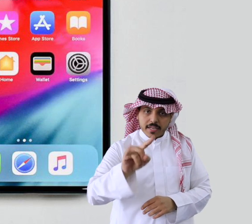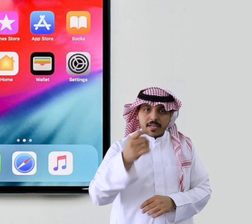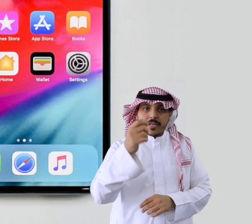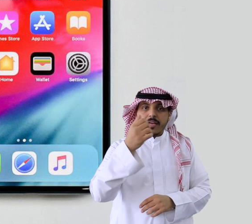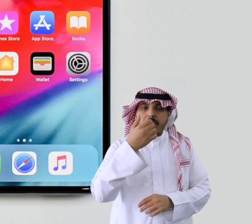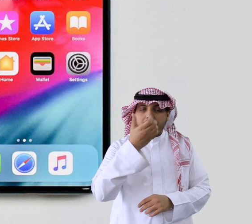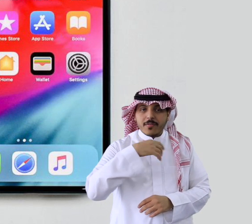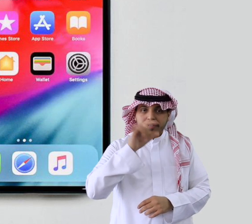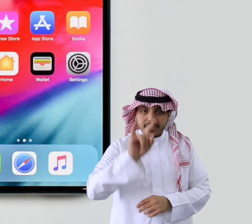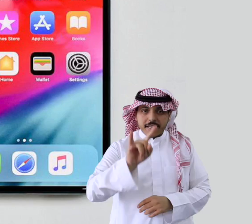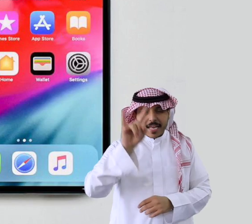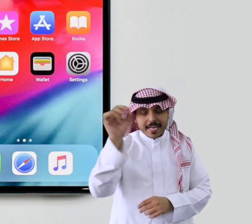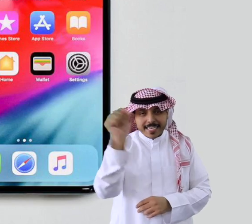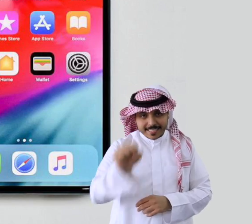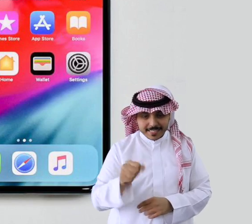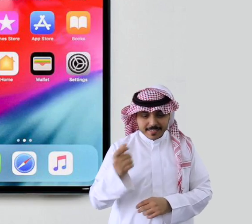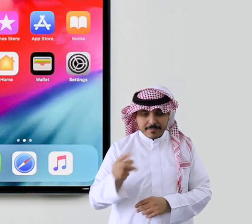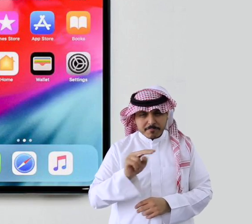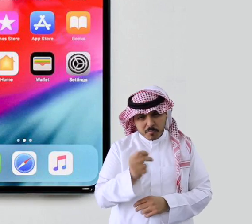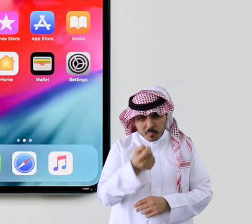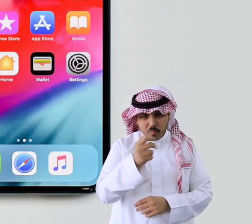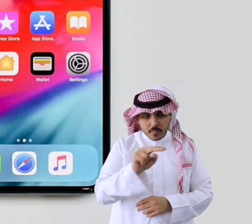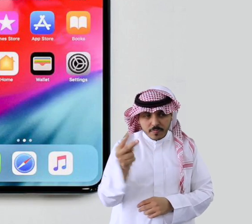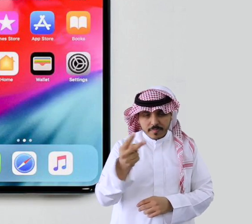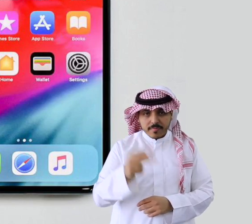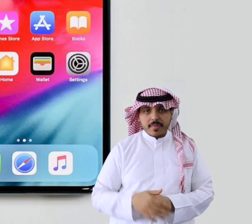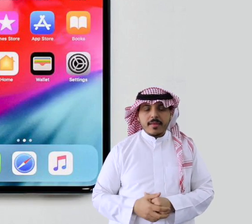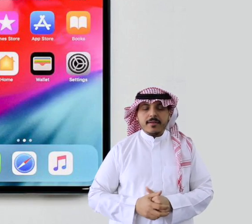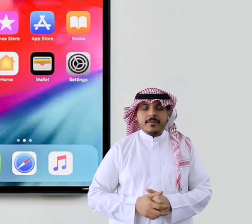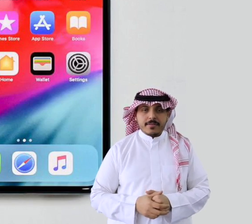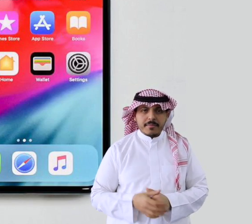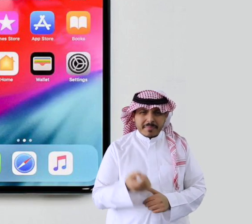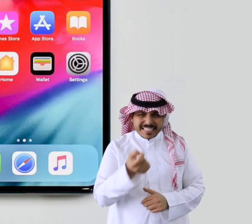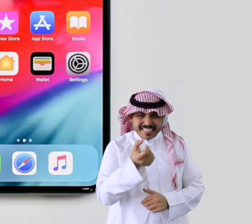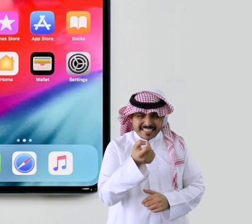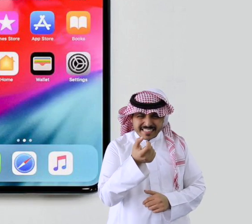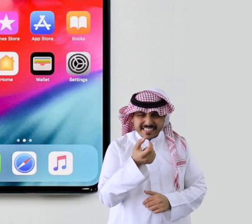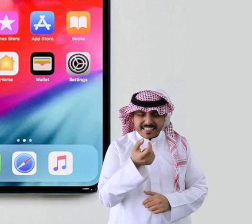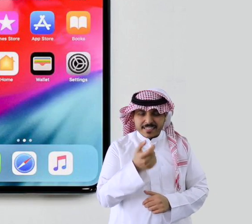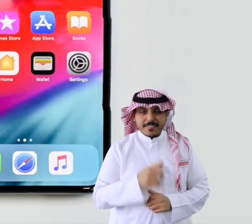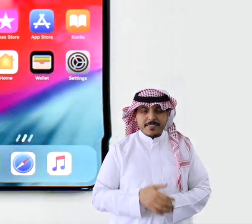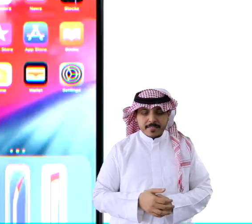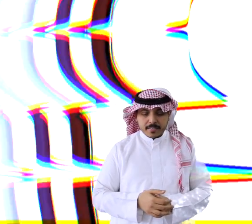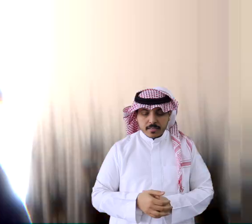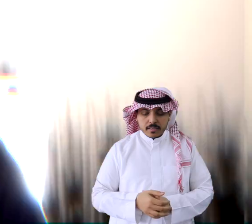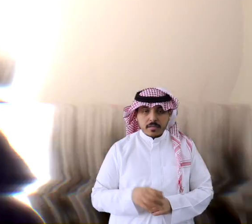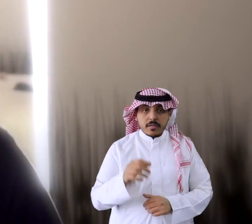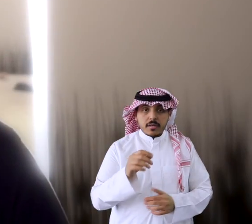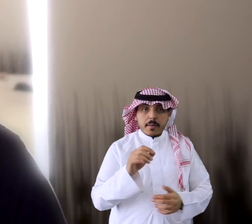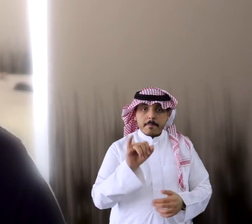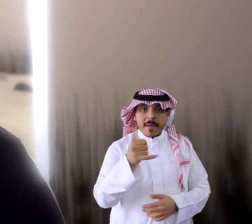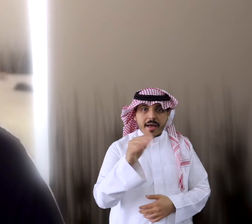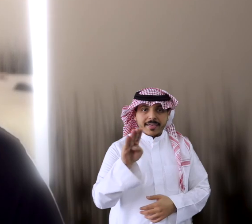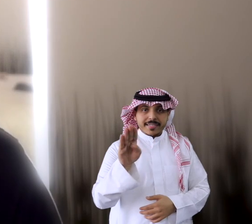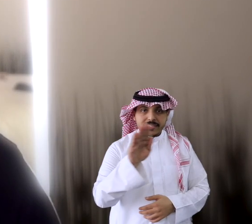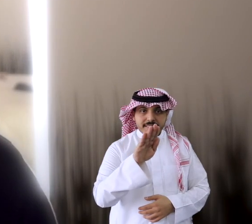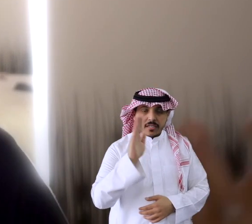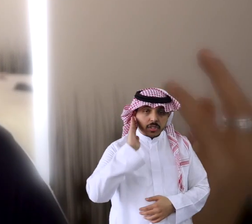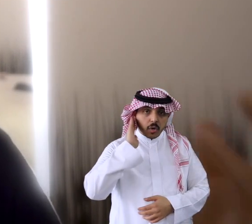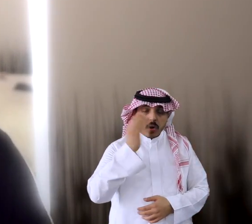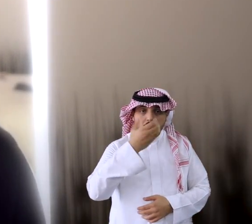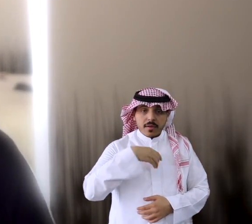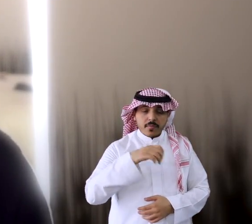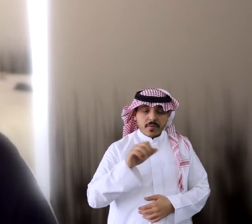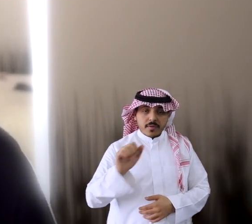ايفون 10 اس شيء اختلاف. اوكي وايضا لما نتكلم طبعا اختلافات فيه بس بسيطه اوكي, وايضا لما نتكلم على نسخه الماكس هي اللي حصلت على الصيت الاكثر,